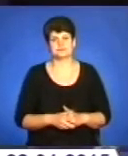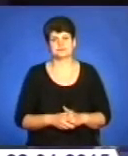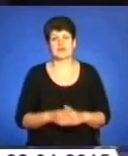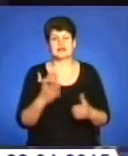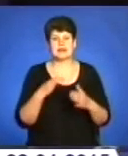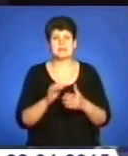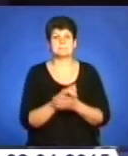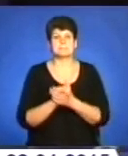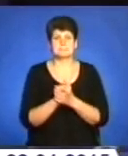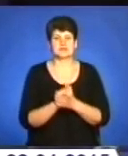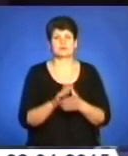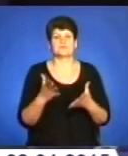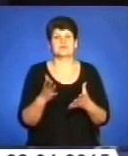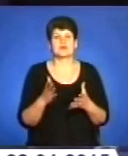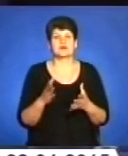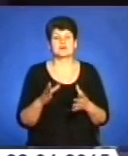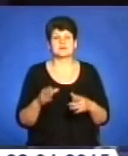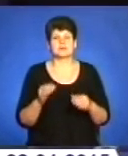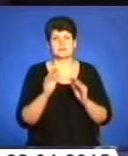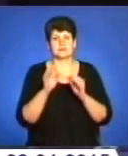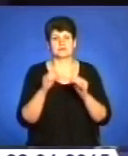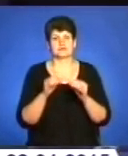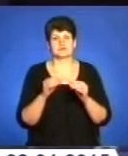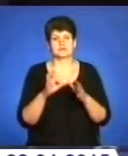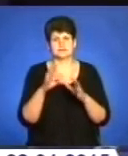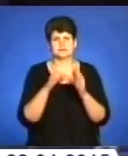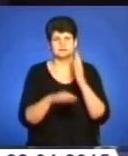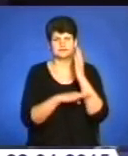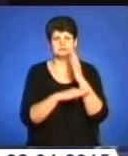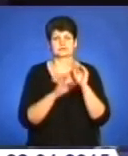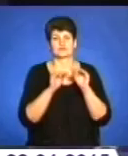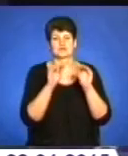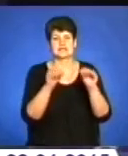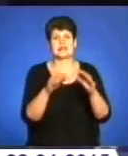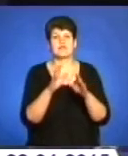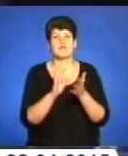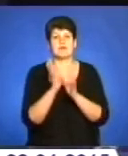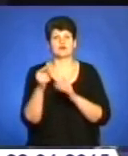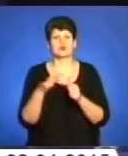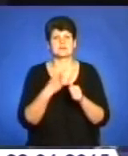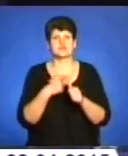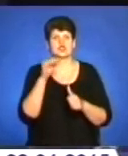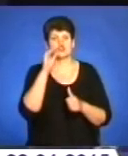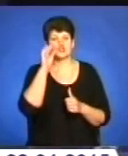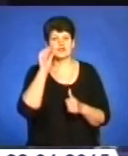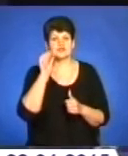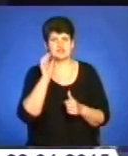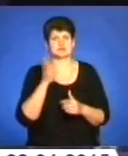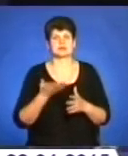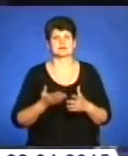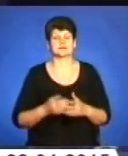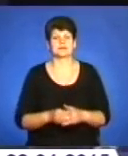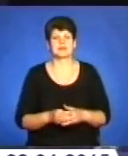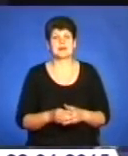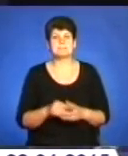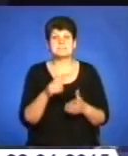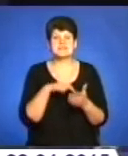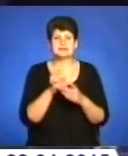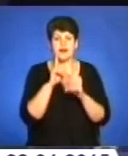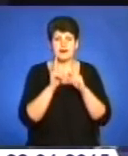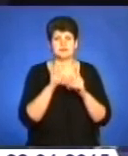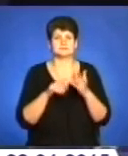Алею миру із платанів висадили у парку імені Тараса Шевченка. Акцію ініціювали активісти громадської організації «Файне місто». Міська рада